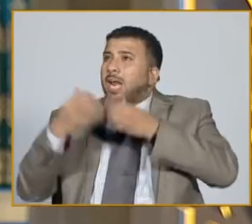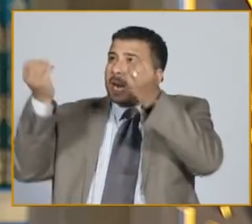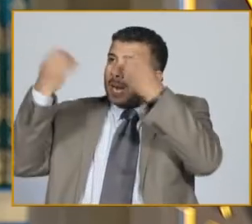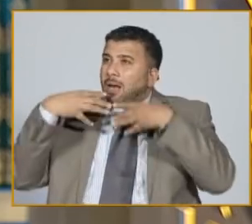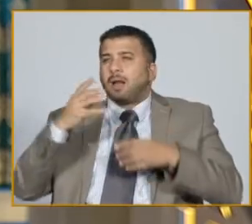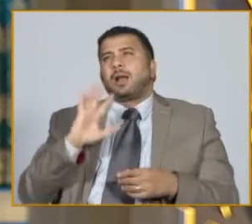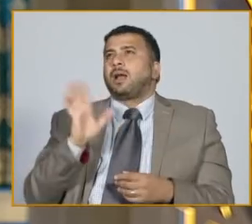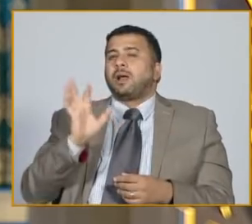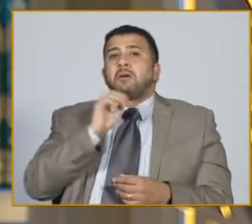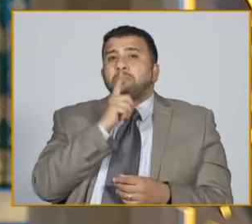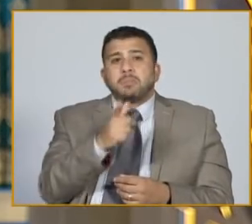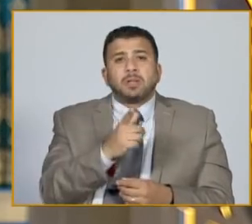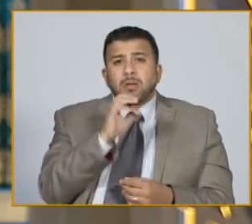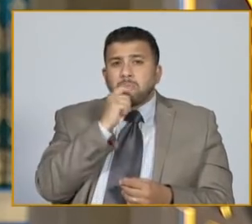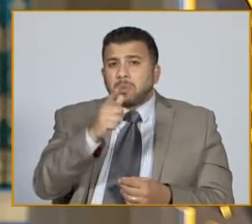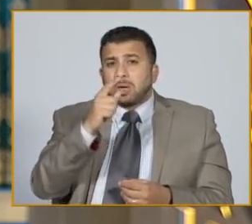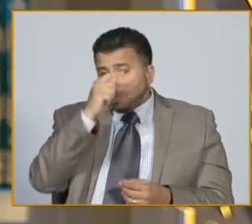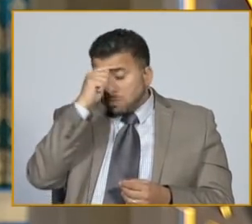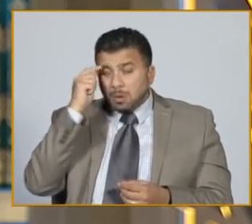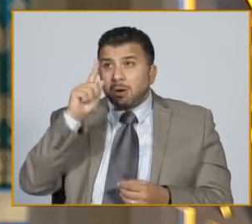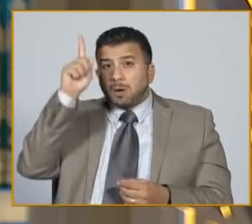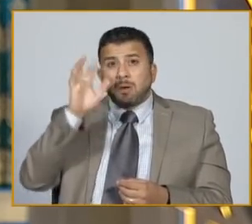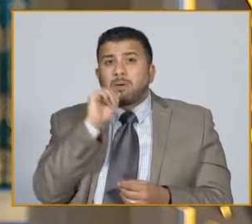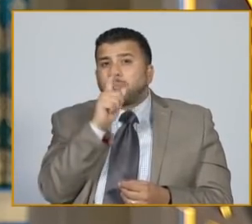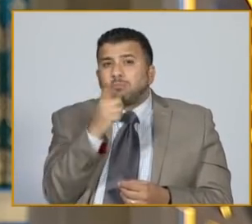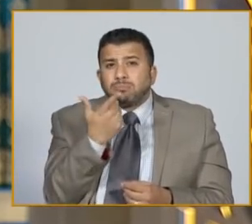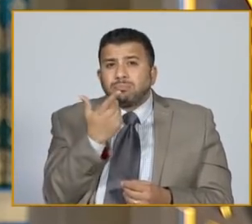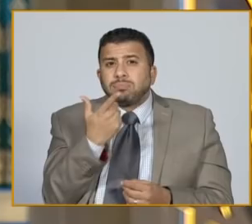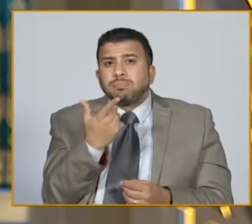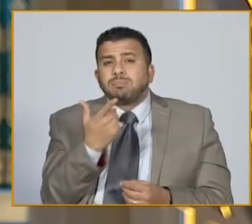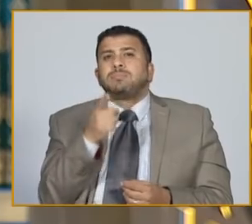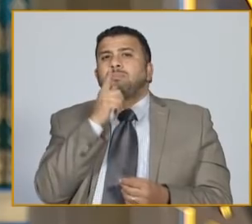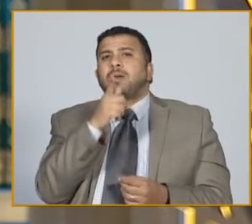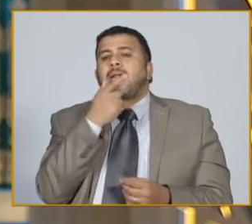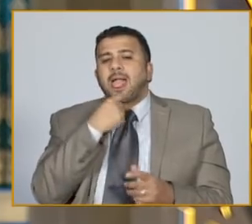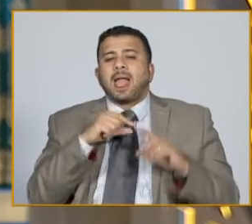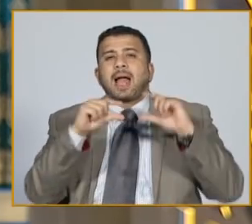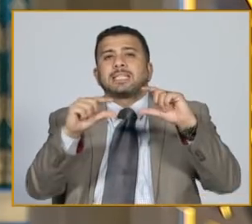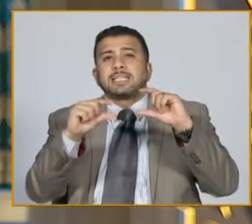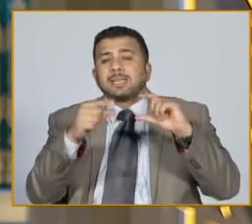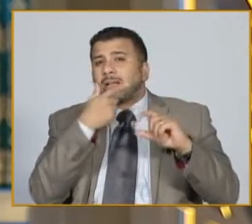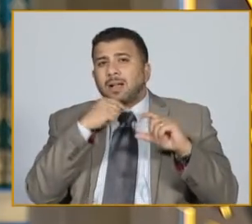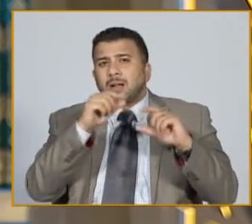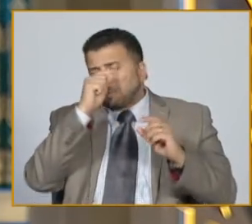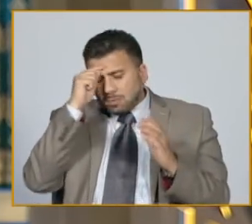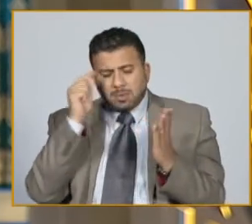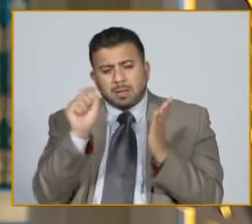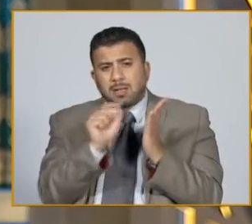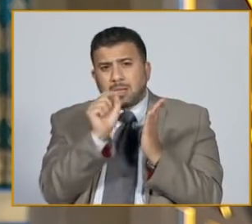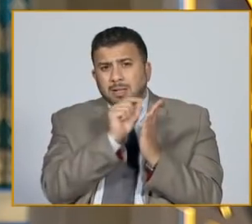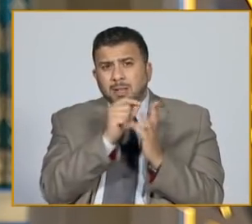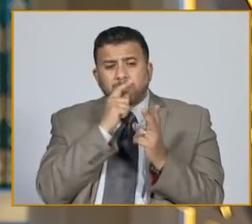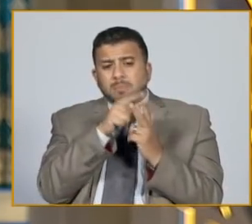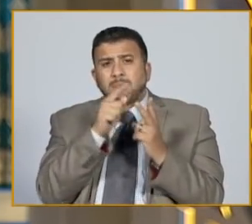هذا الدعاء في تقدير الله السابق يرد هذا المقضي. ولذلك جاء في الحديث إن الدعاء والقضاء ليعتلجان